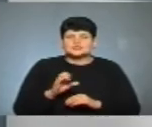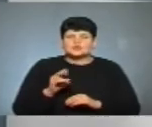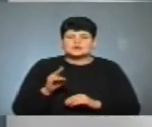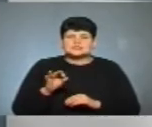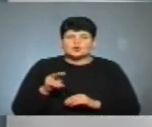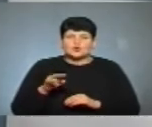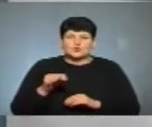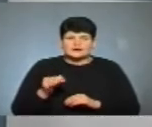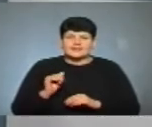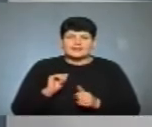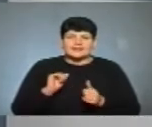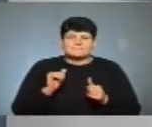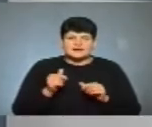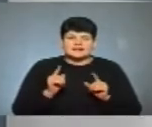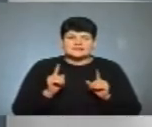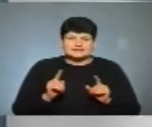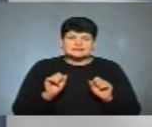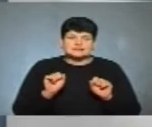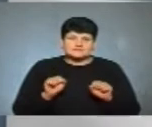соціологія наперед тільки може